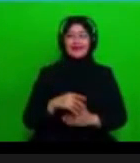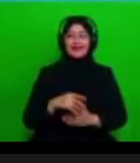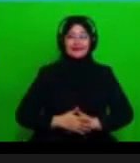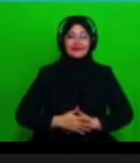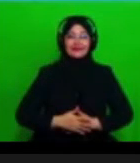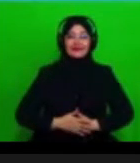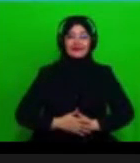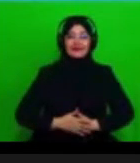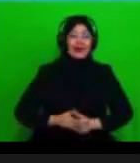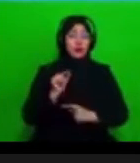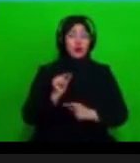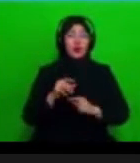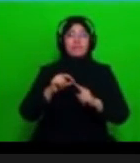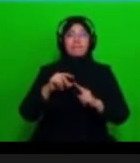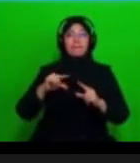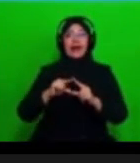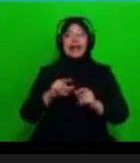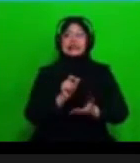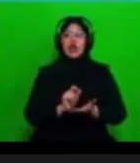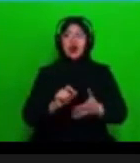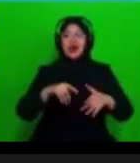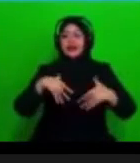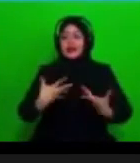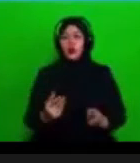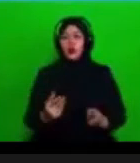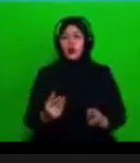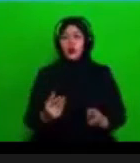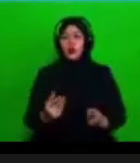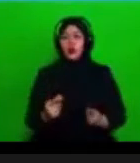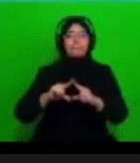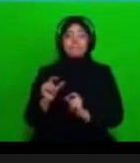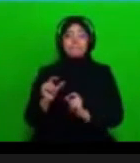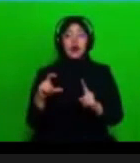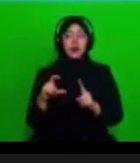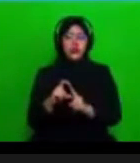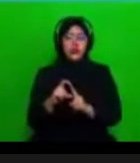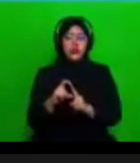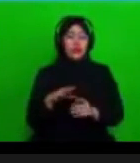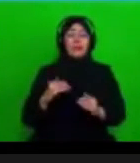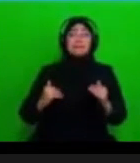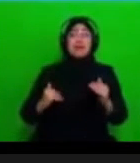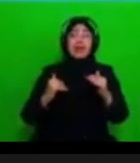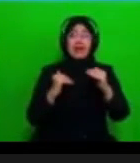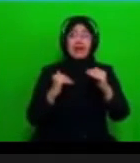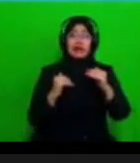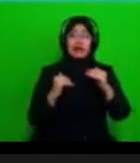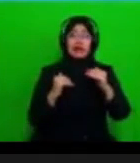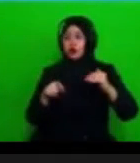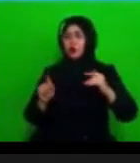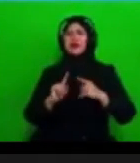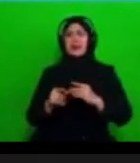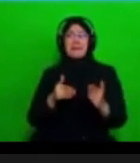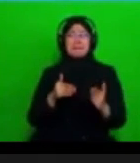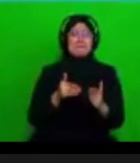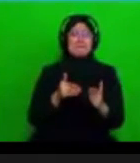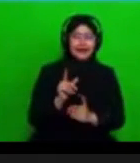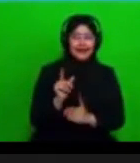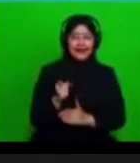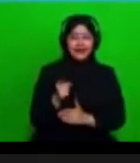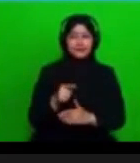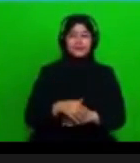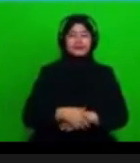melihat untuk yang prasekolah, PAUD, ini meskipun meningkat, namun ini menjadi tantangan untuk kita semua. Nah,